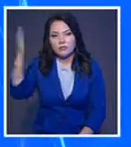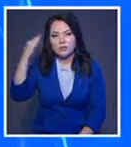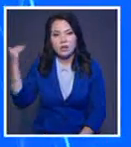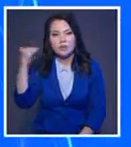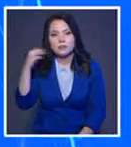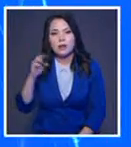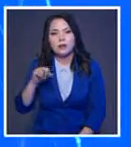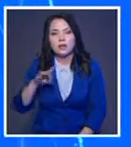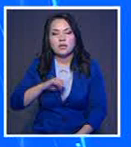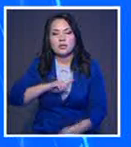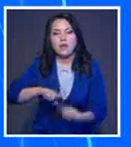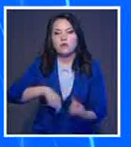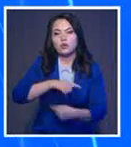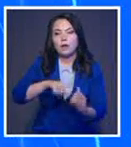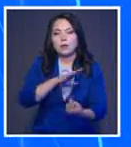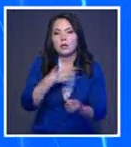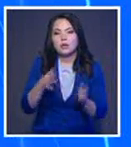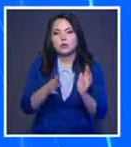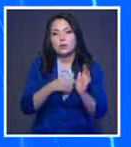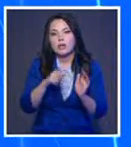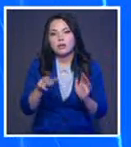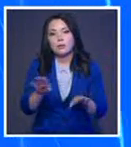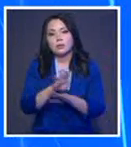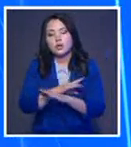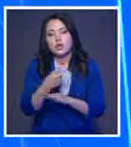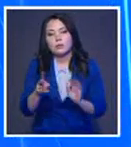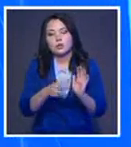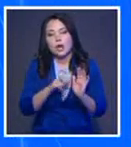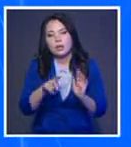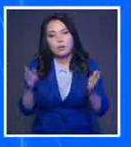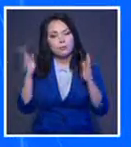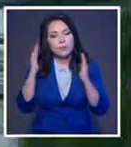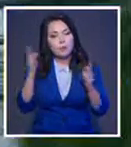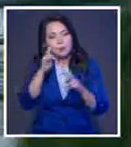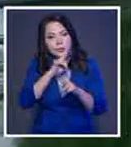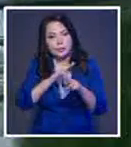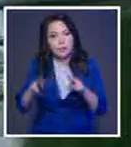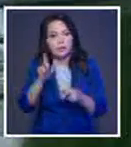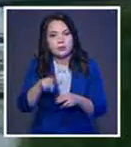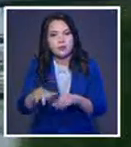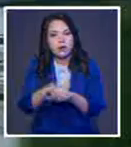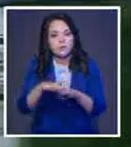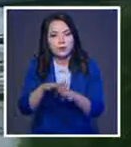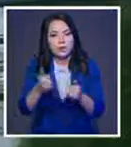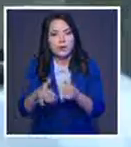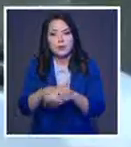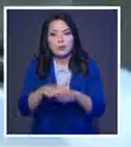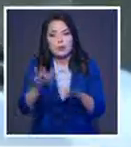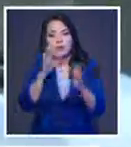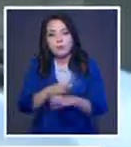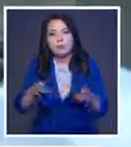Вьетнамда Дамри тайфунынан 49 адам қаза тауып, 27 тұрғын із-түзсіз жоғалып кетті. Дауыл елдің орталық бөлігіне соққы берген. Табиғи